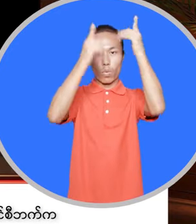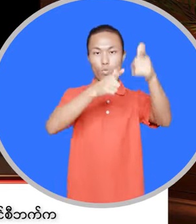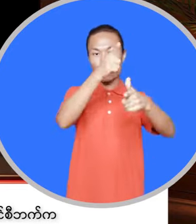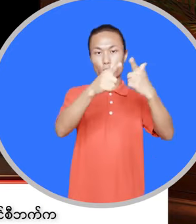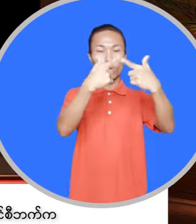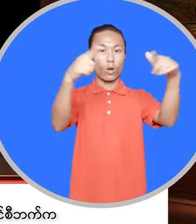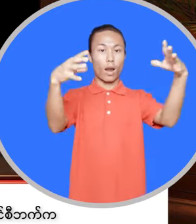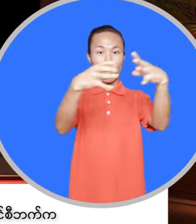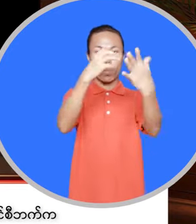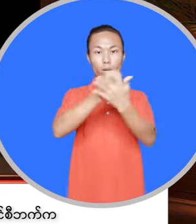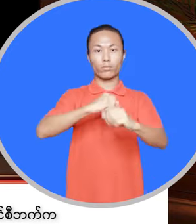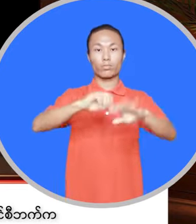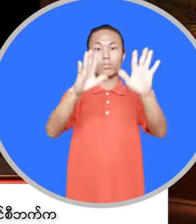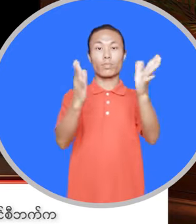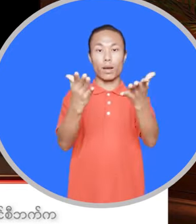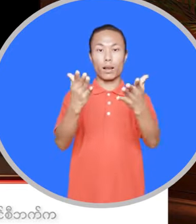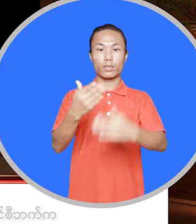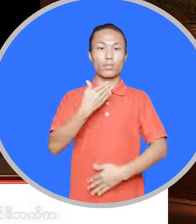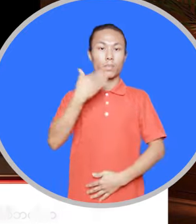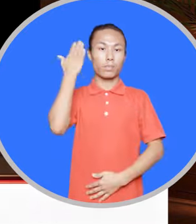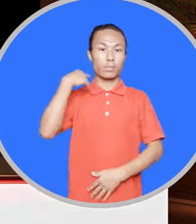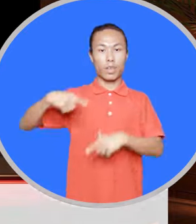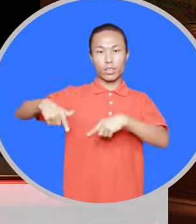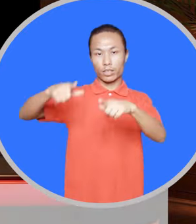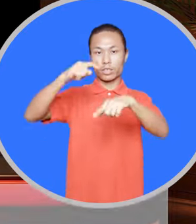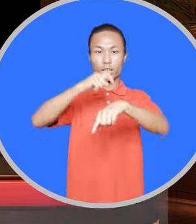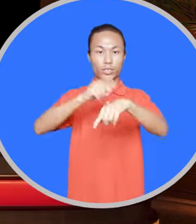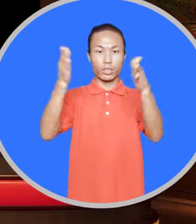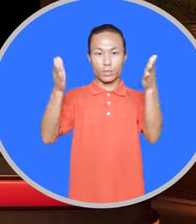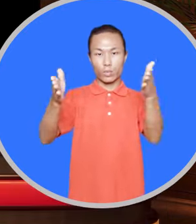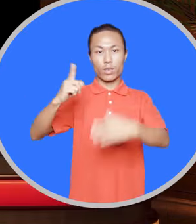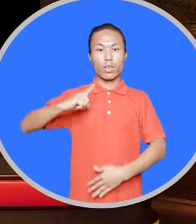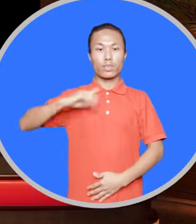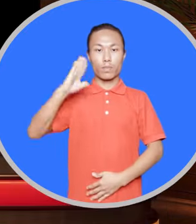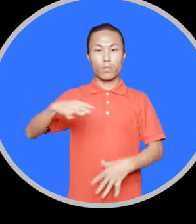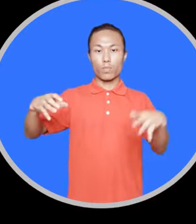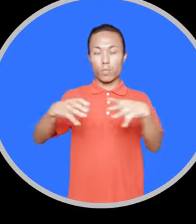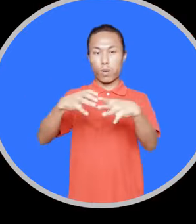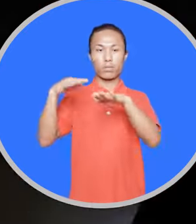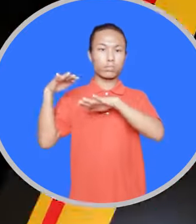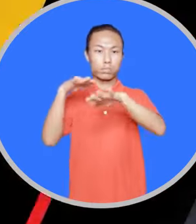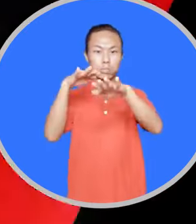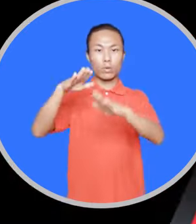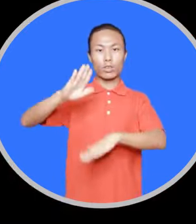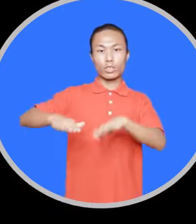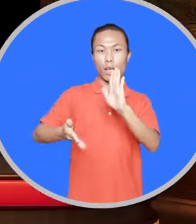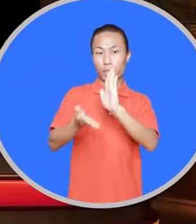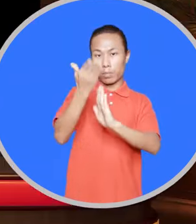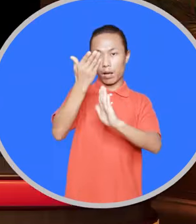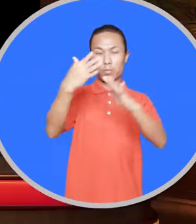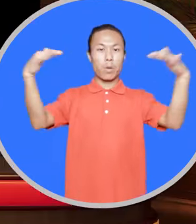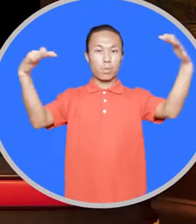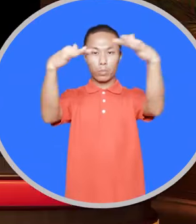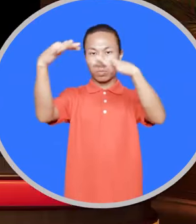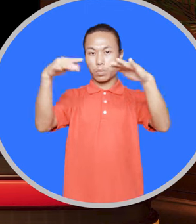စ်ကောင်စီဘက်ကဗိုလ်ကြီးစင်ရှိအရာရှိအပါအဝင်15ဦးတေဆုံးခဲ့တဲ့တဲ့ရင်ပဲဖြစ်ပါတယ်